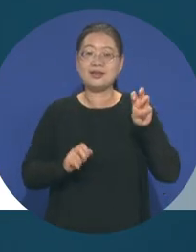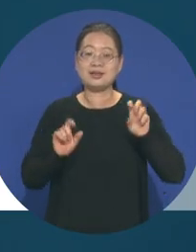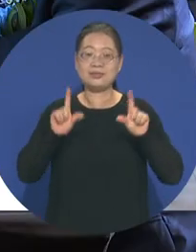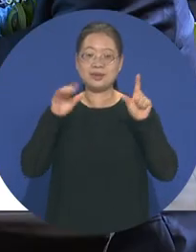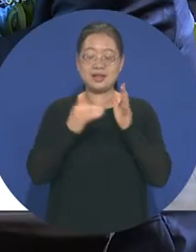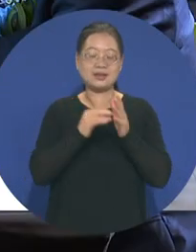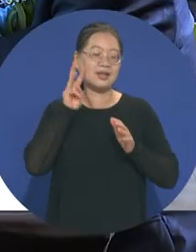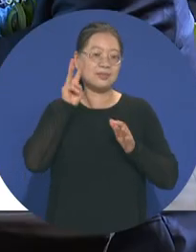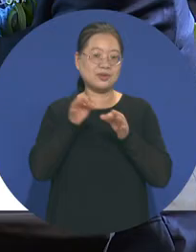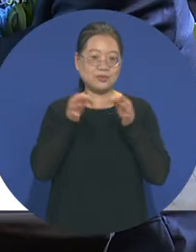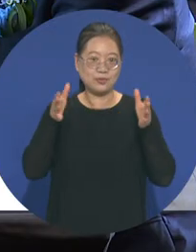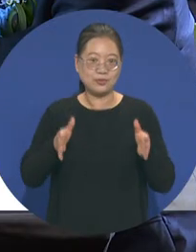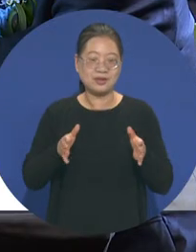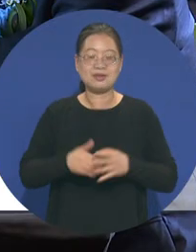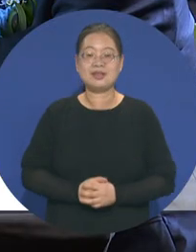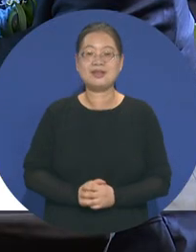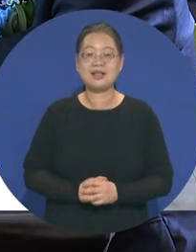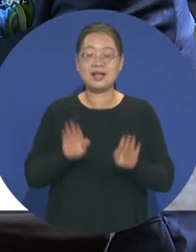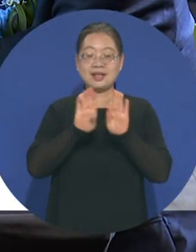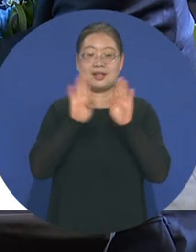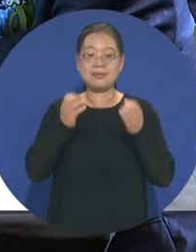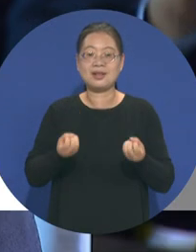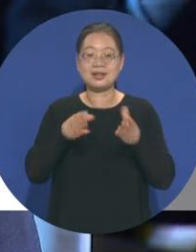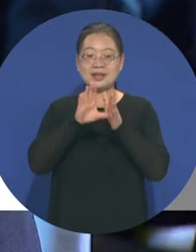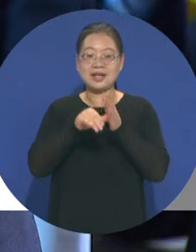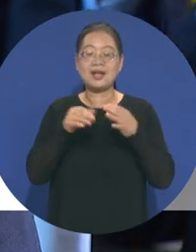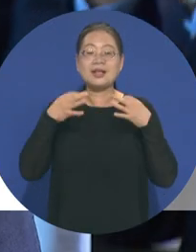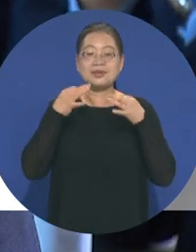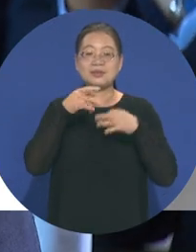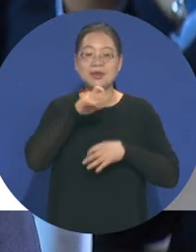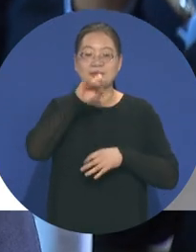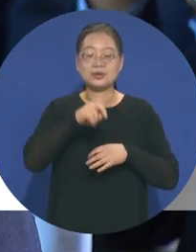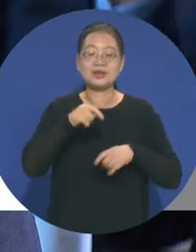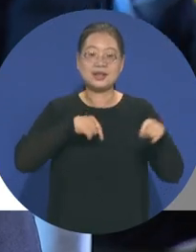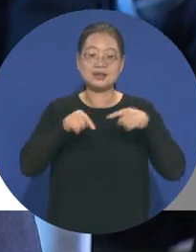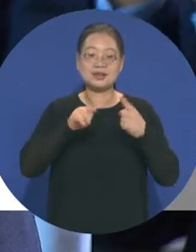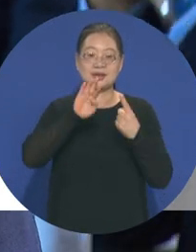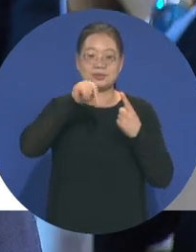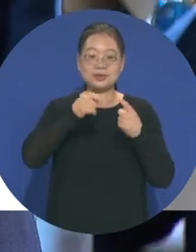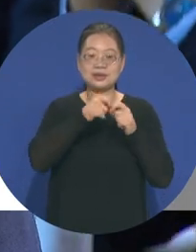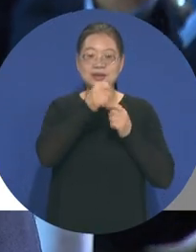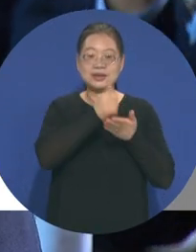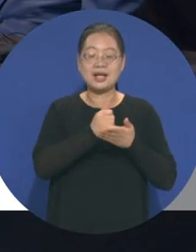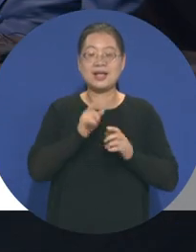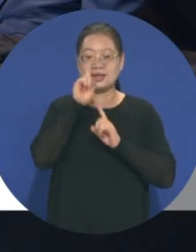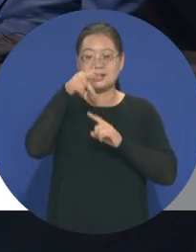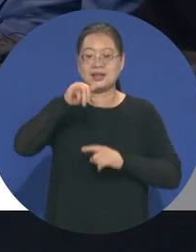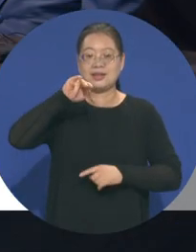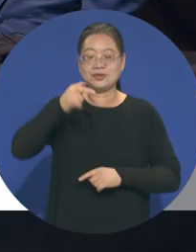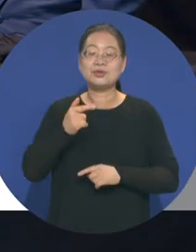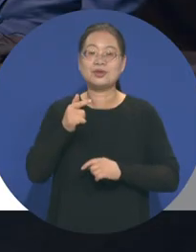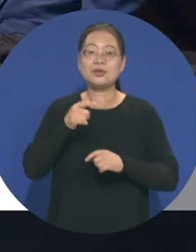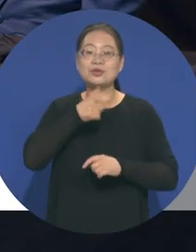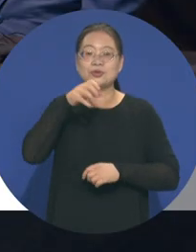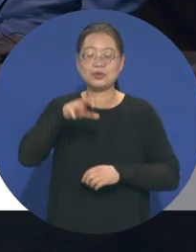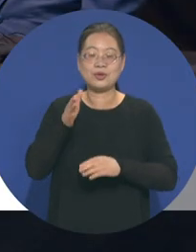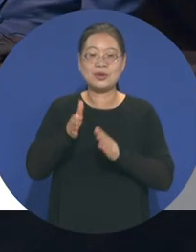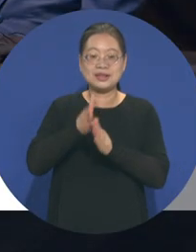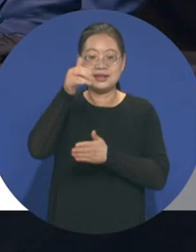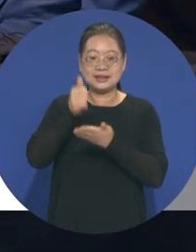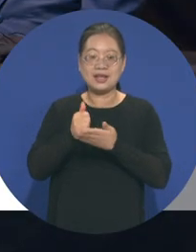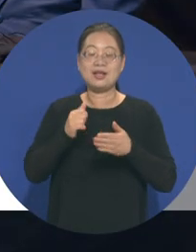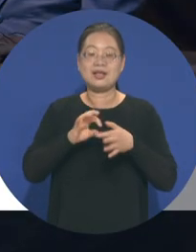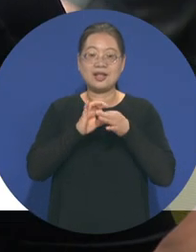30일까지 3일간 진행되며 개막식에는 김성중 경기도 행정일부지사, 이재준 수원시장을 비롯해 관련